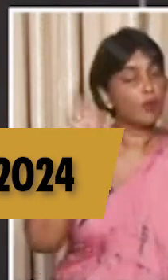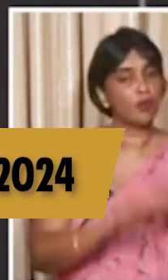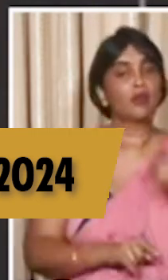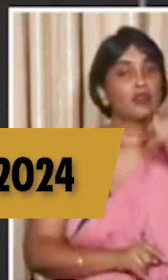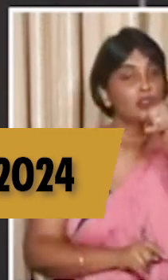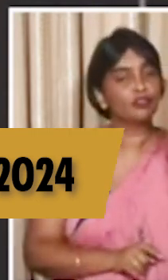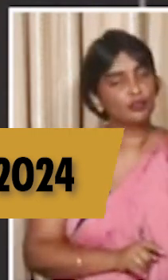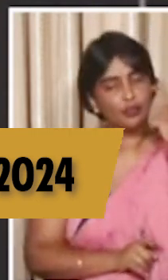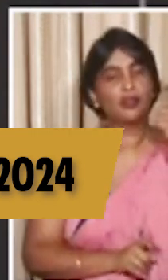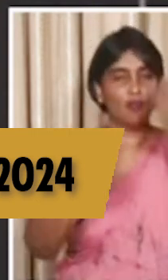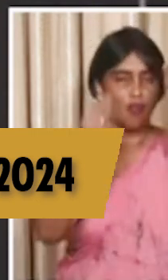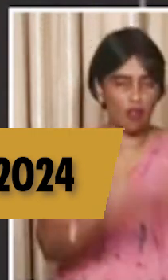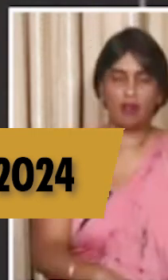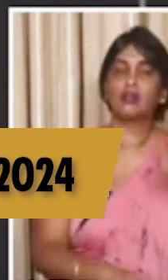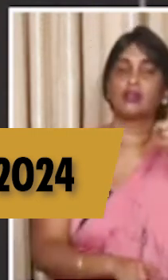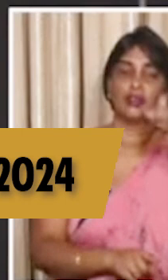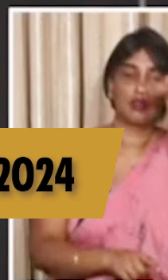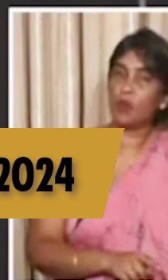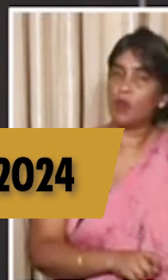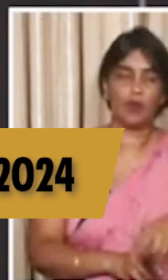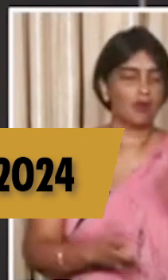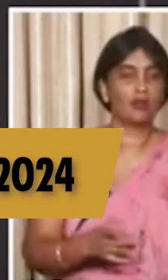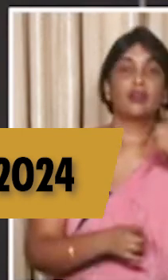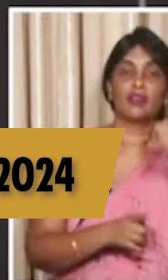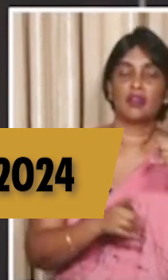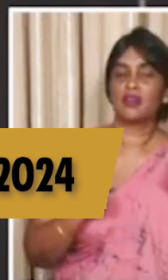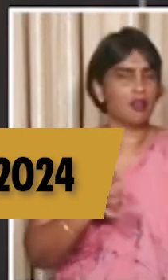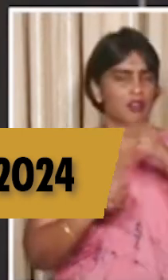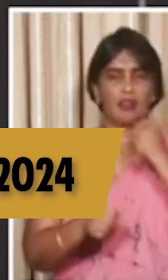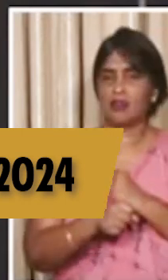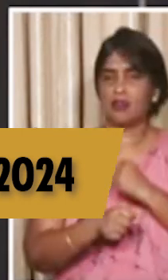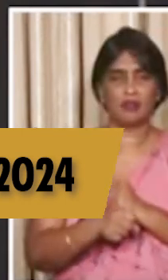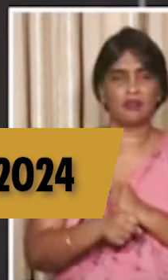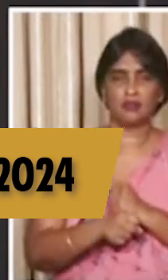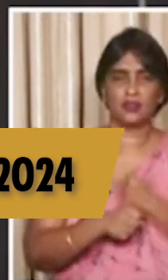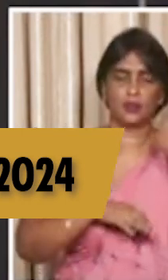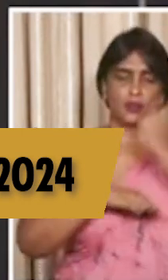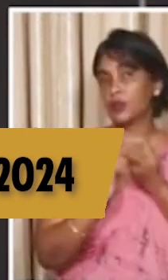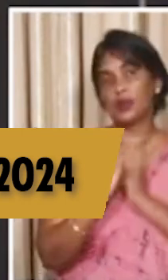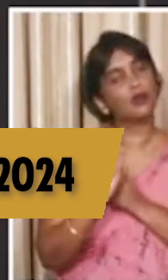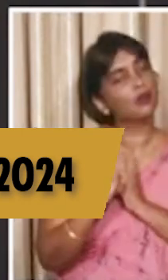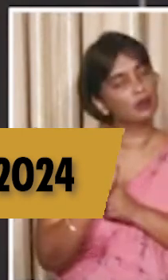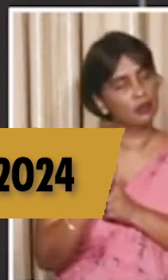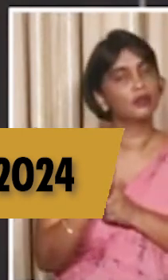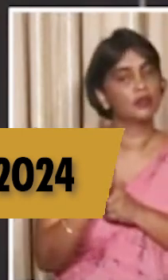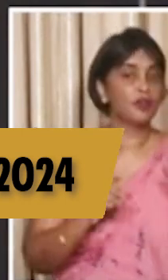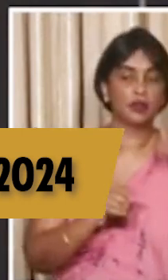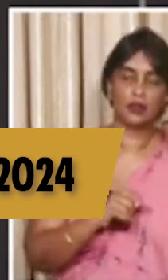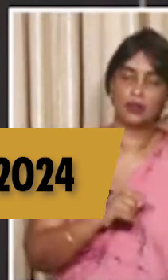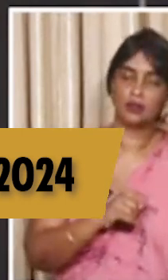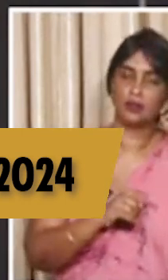ඔබ දන්නවා ඔබ පරාදයි, ඔබේ නායකයා දිනන්නේ. ඒකයි ඔබතුමාලට තියෙන ප්‍රශ්නේ. ඒ නිසා මුලස්සනේ සභාපතිතුමියනි, අපි විපක්ෂය